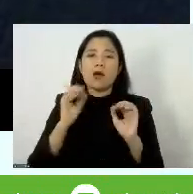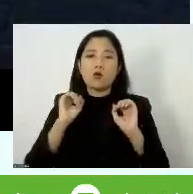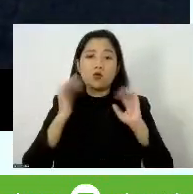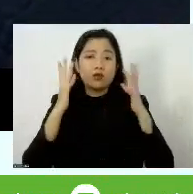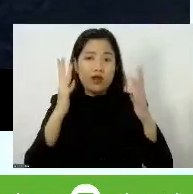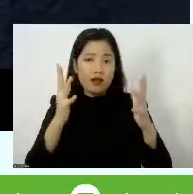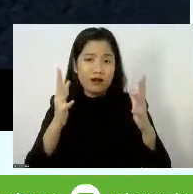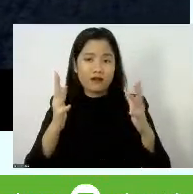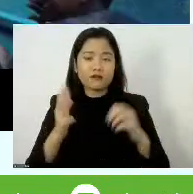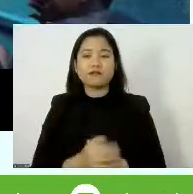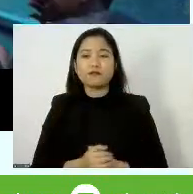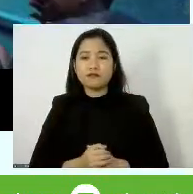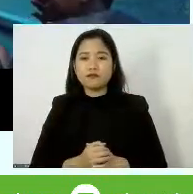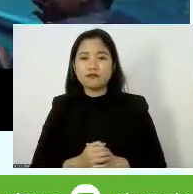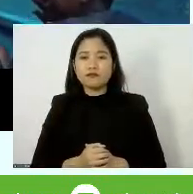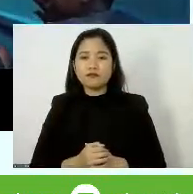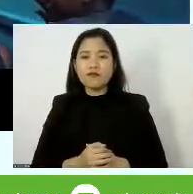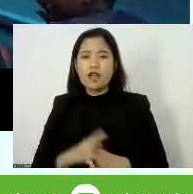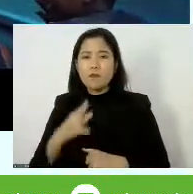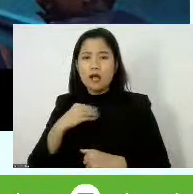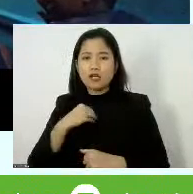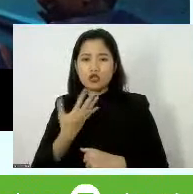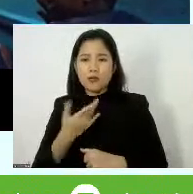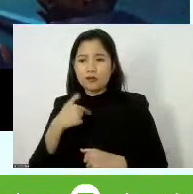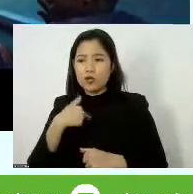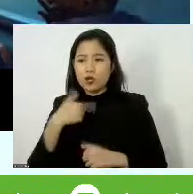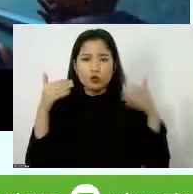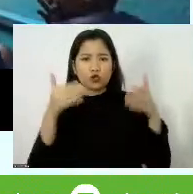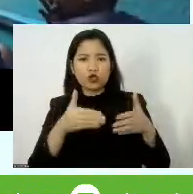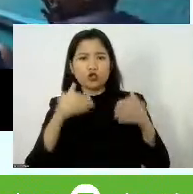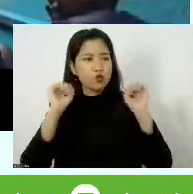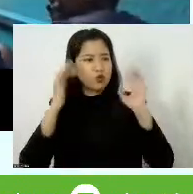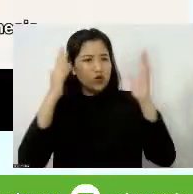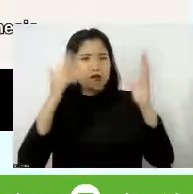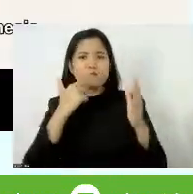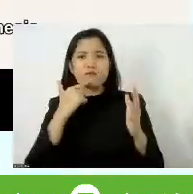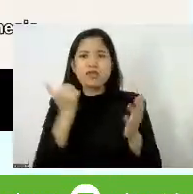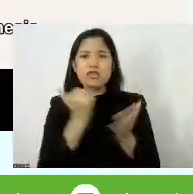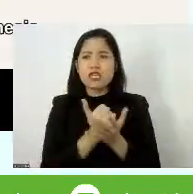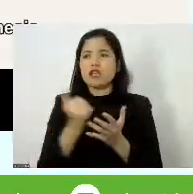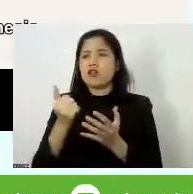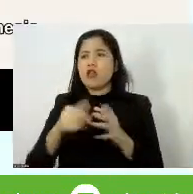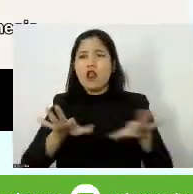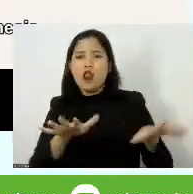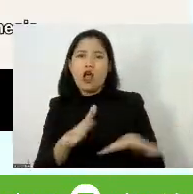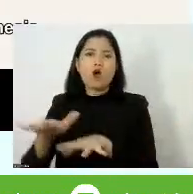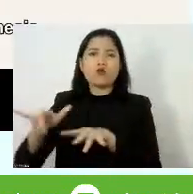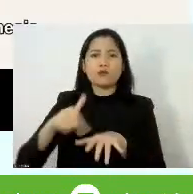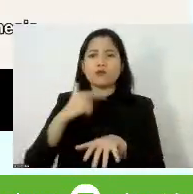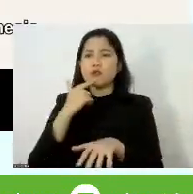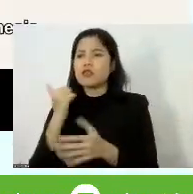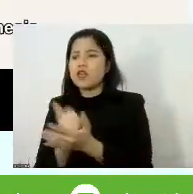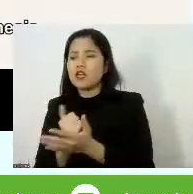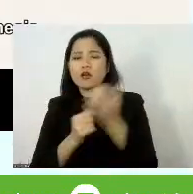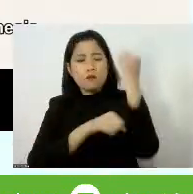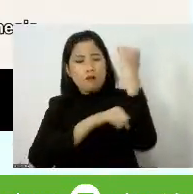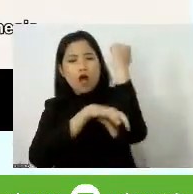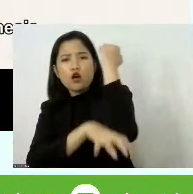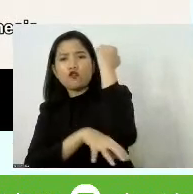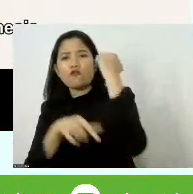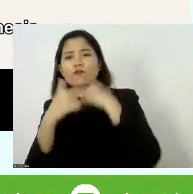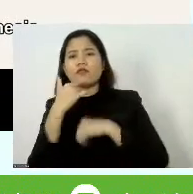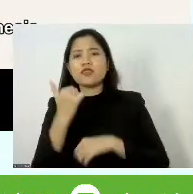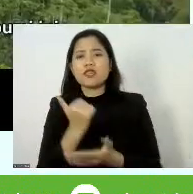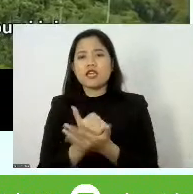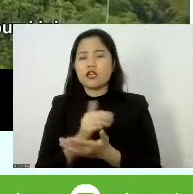maksud membungkuskan bosnya hutan itu penting laut itu penting mangrove itu penting semuanya penting dan sesuai tadi